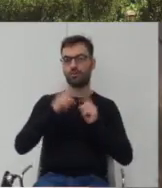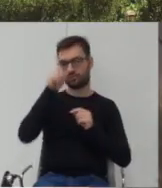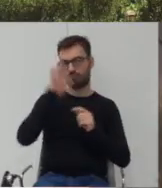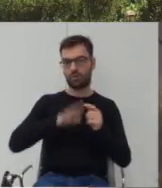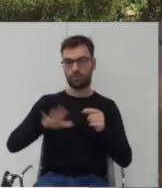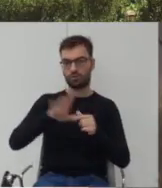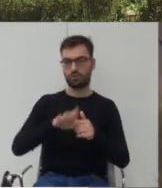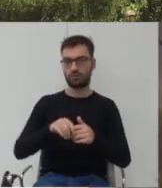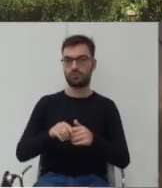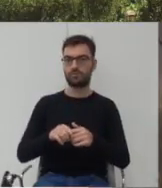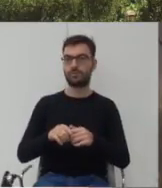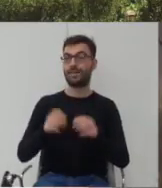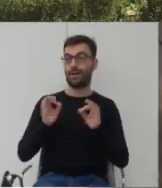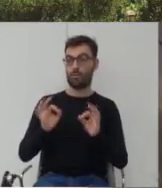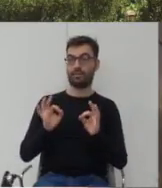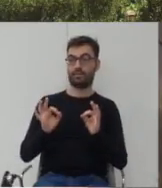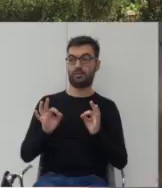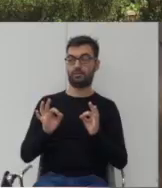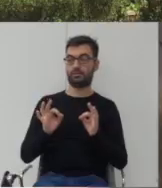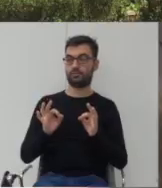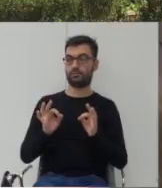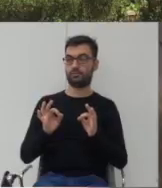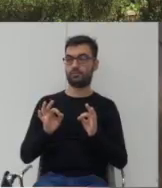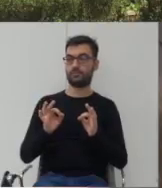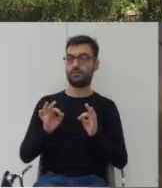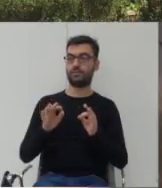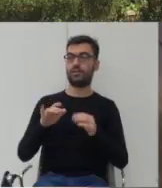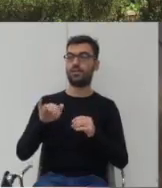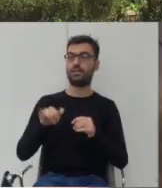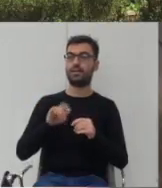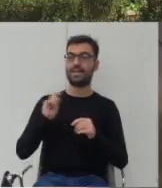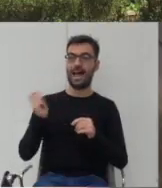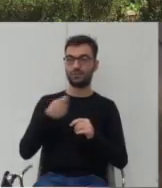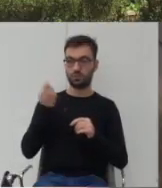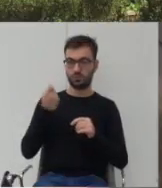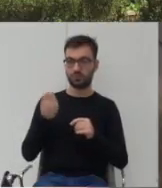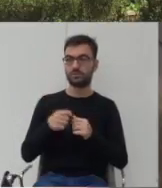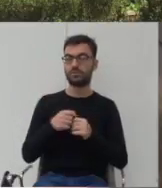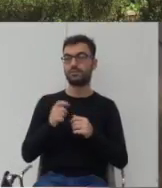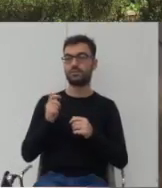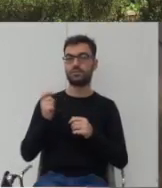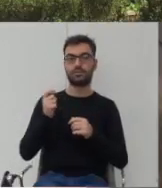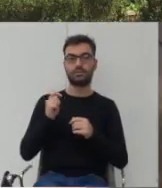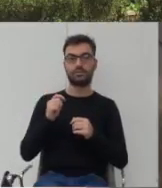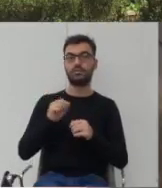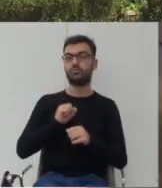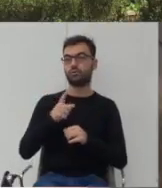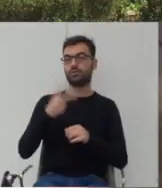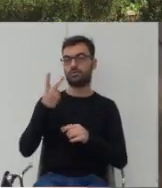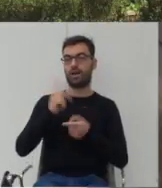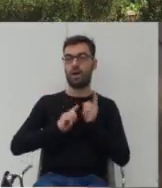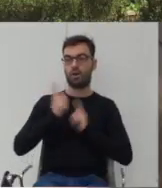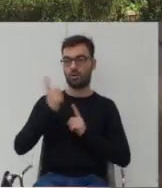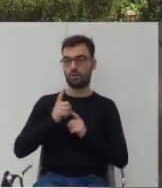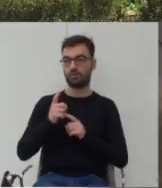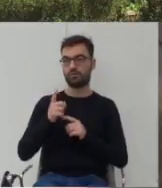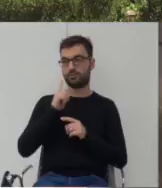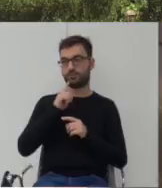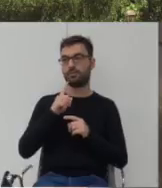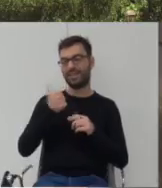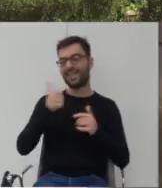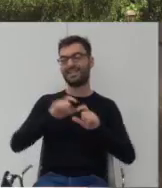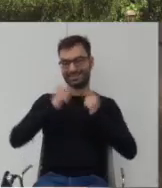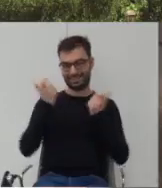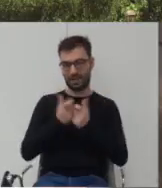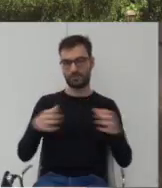społecznościowe. Aktualnie na terenie Jazdowa działają 2 ogrody, które w zasadzie są